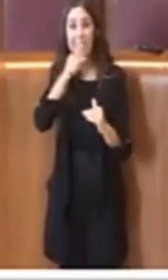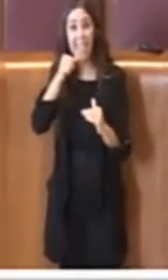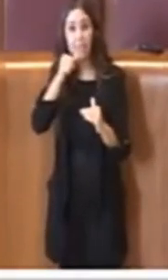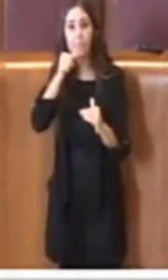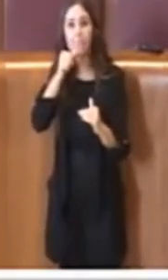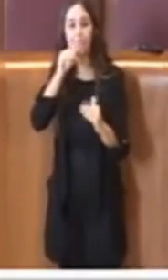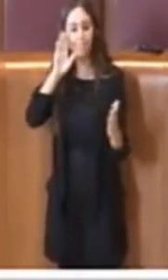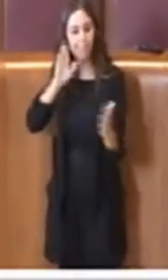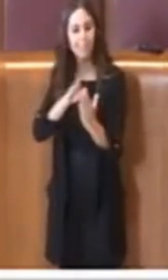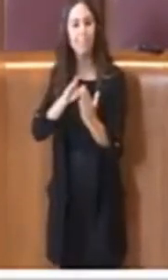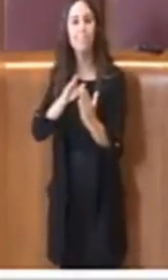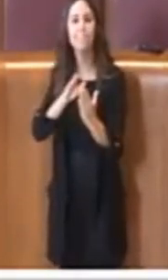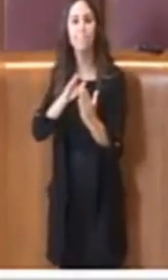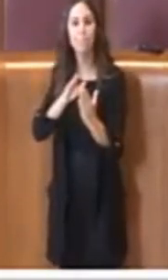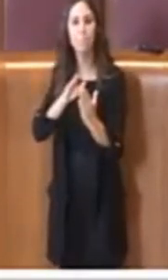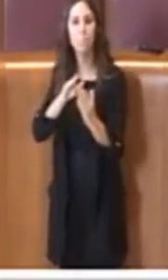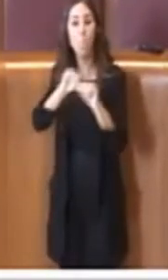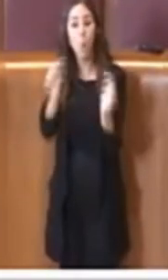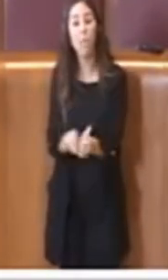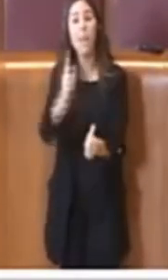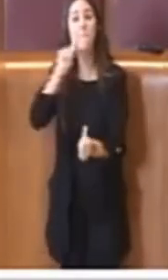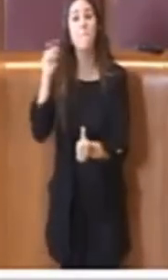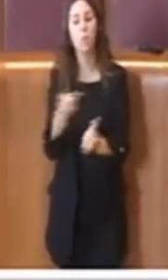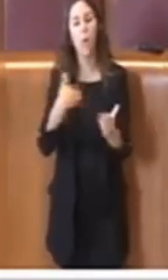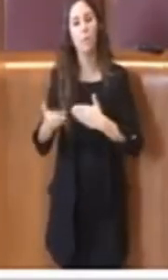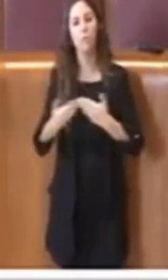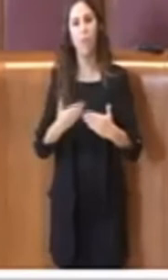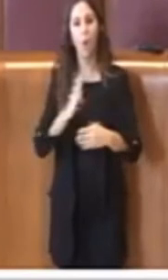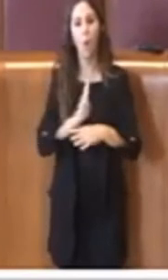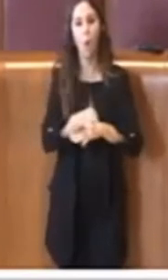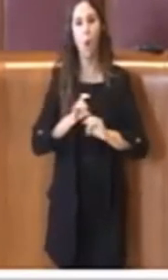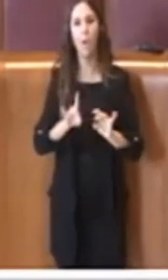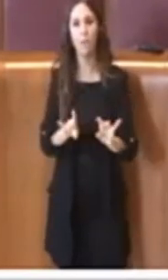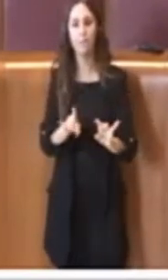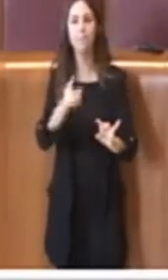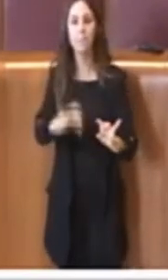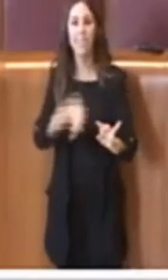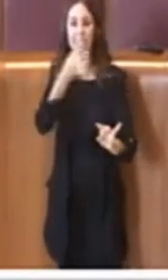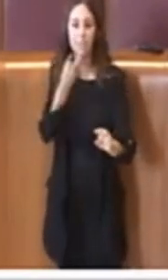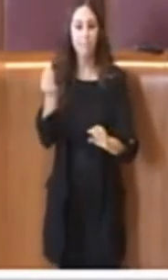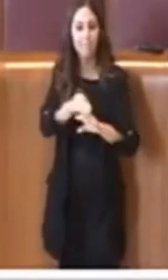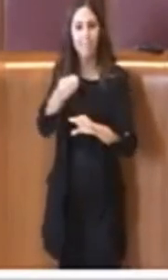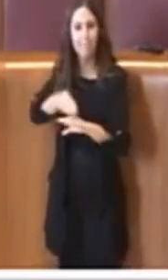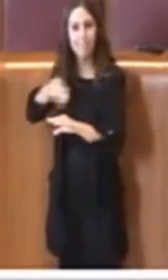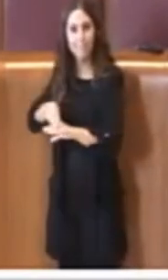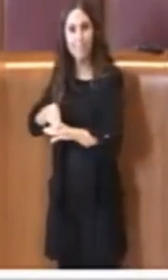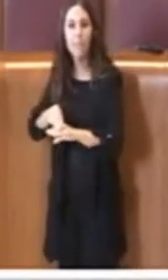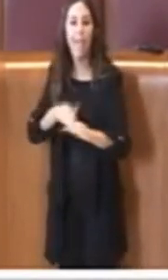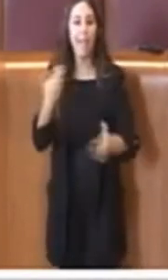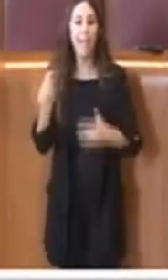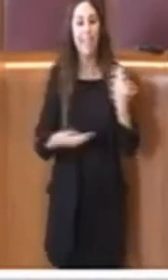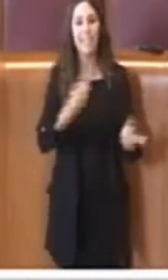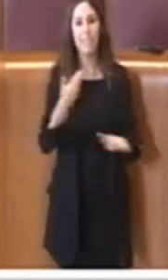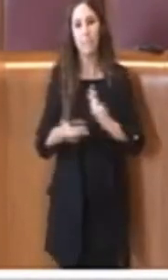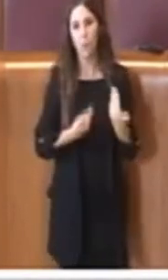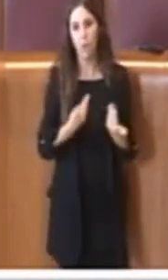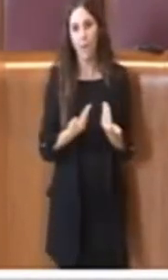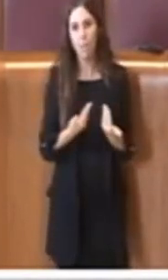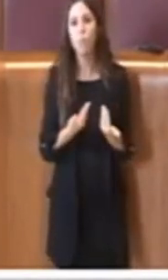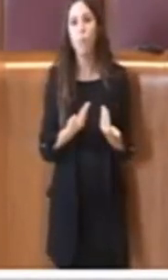il l'emergenza e quindi tramite l'aggiunta di spogliatoi temporanei